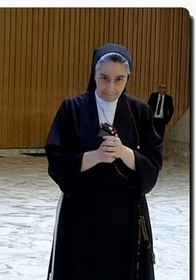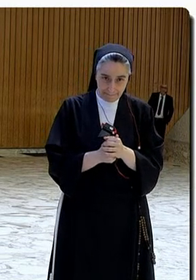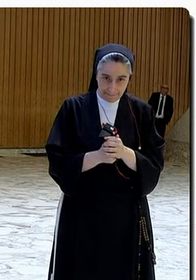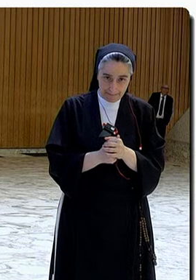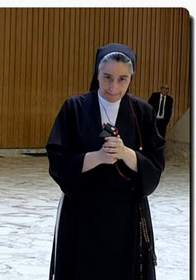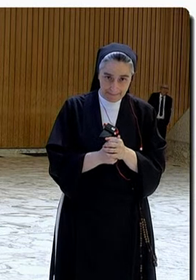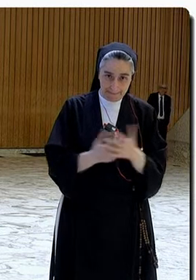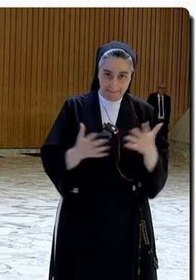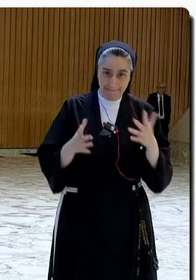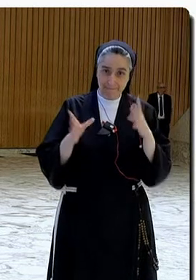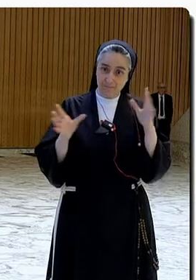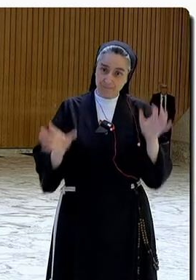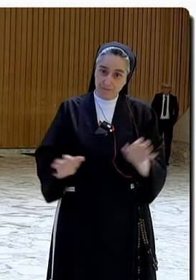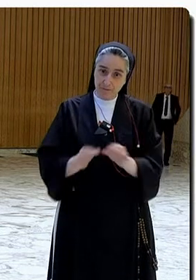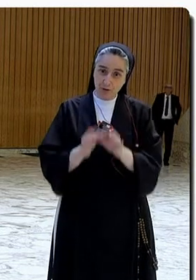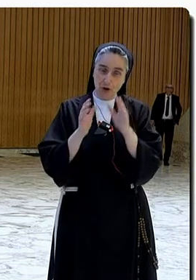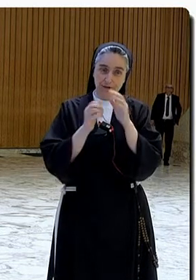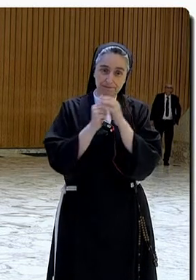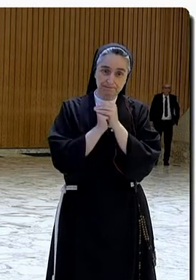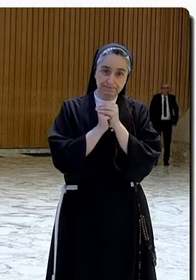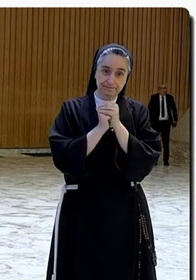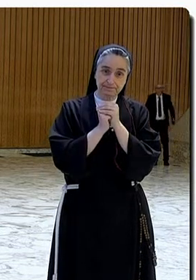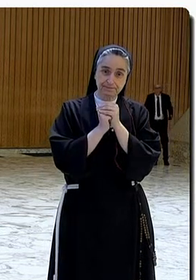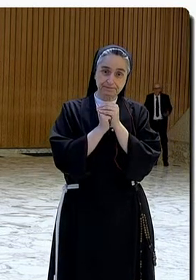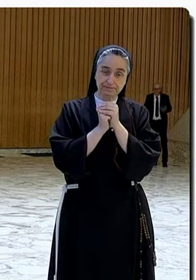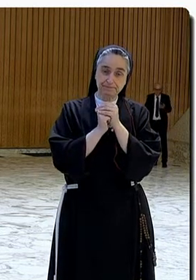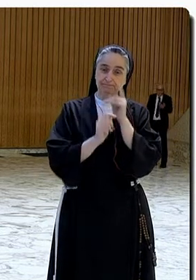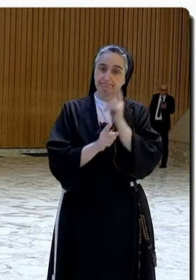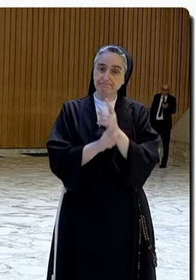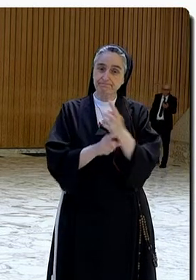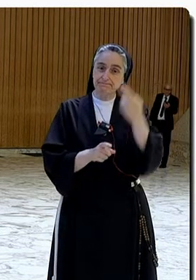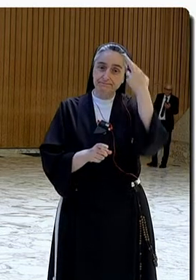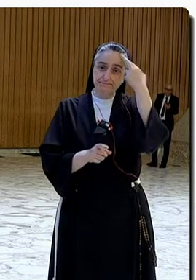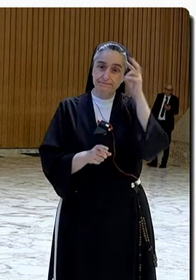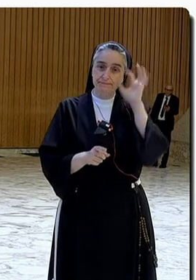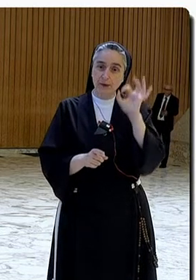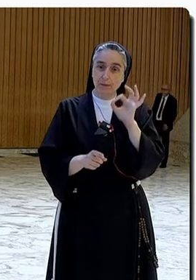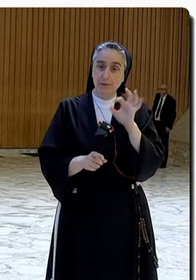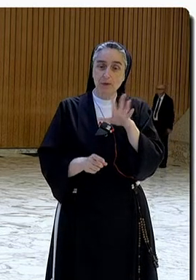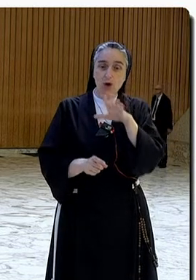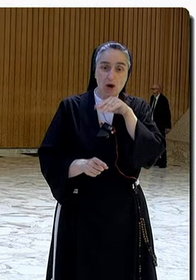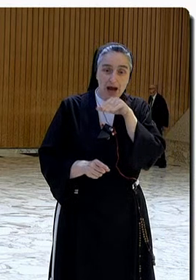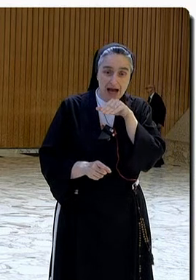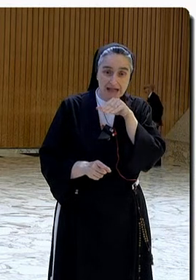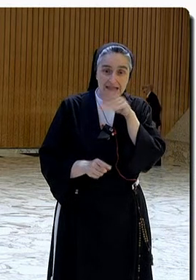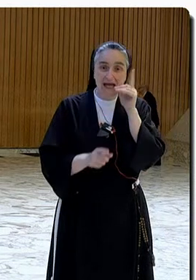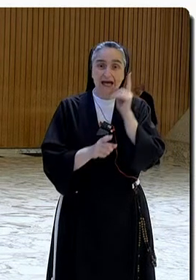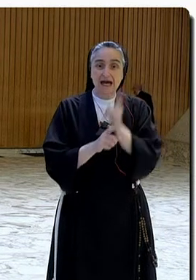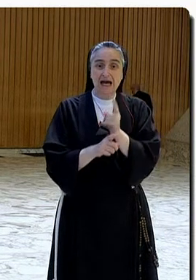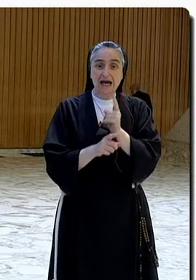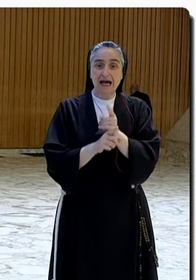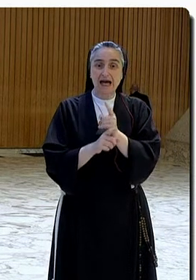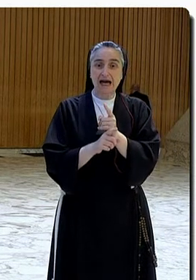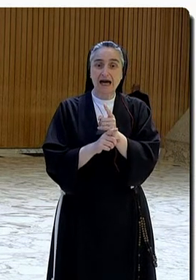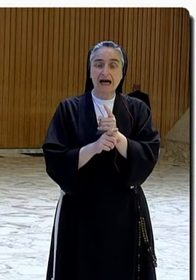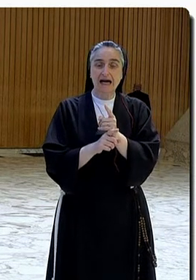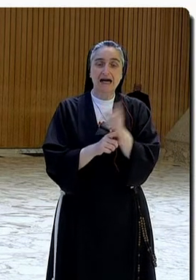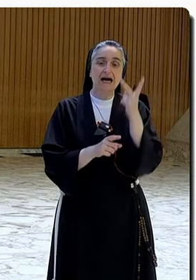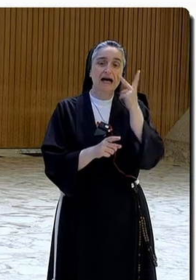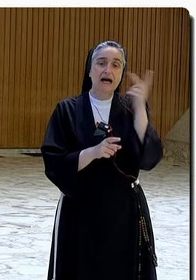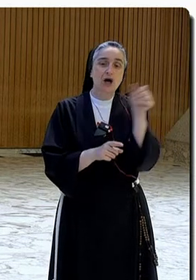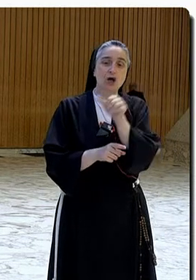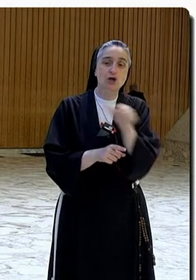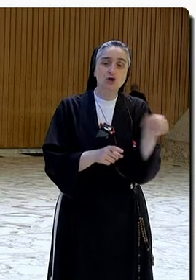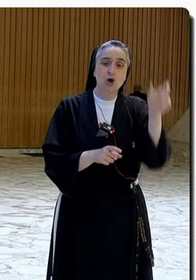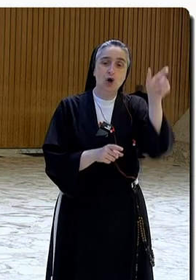A tal proposito, va ricordato che gli anziani non devono essere visti soltanto